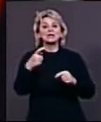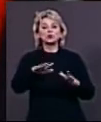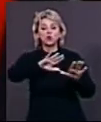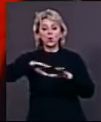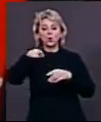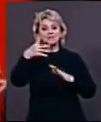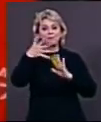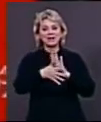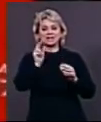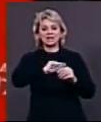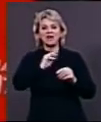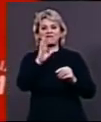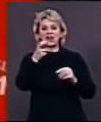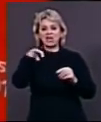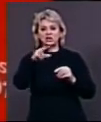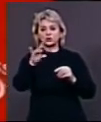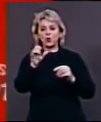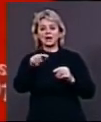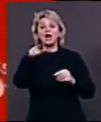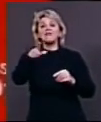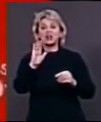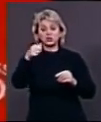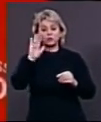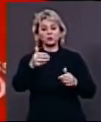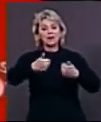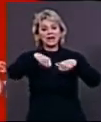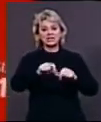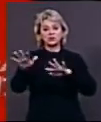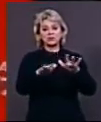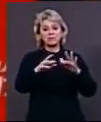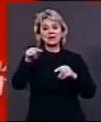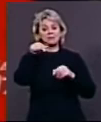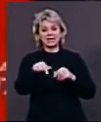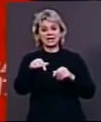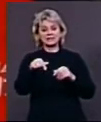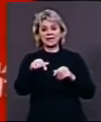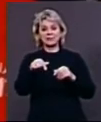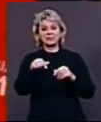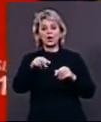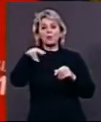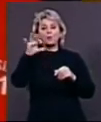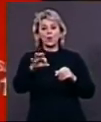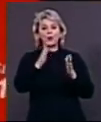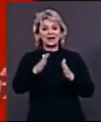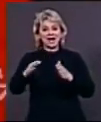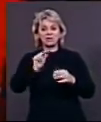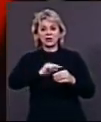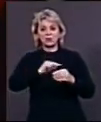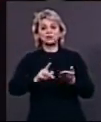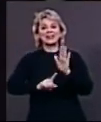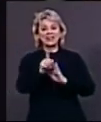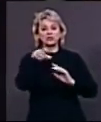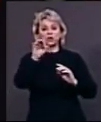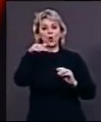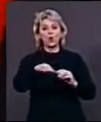уходим от понятия работа волонтера. Волонтеры будут помогать организовывать мероприятия по ряду функций, то есть начиная